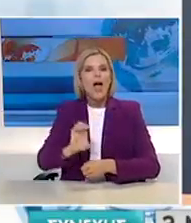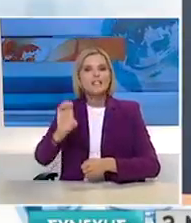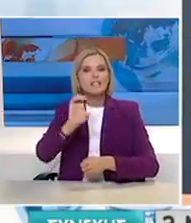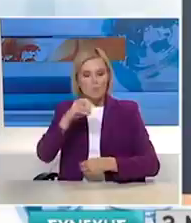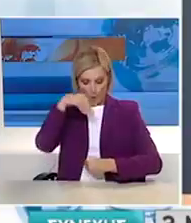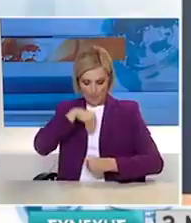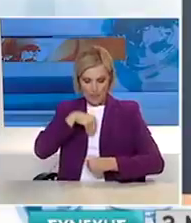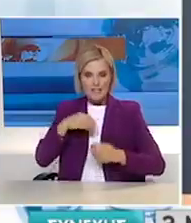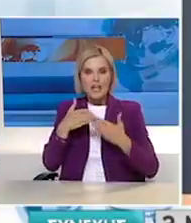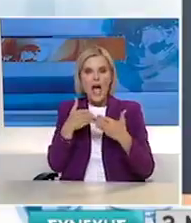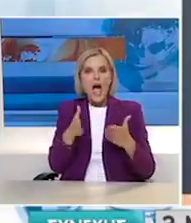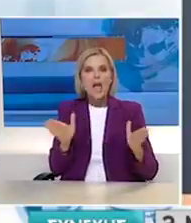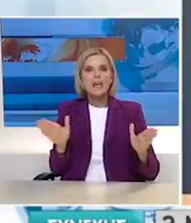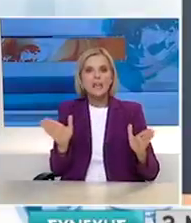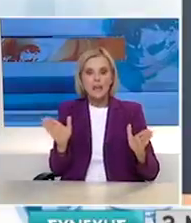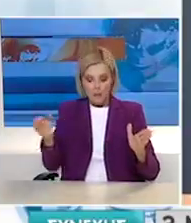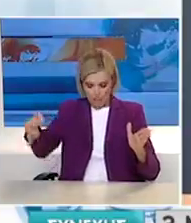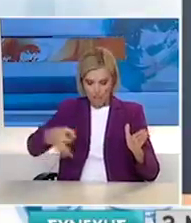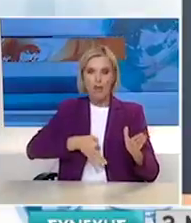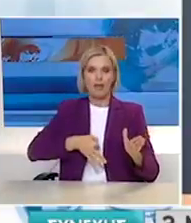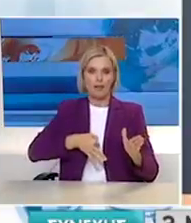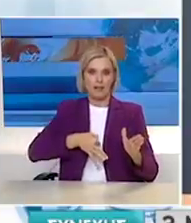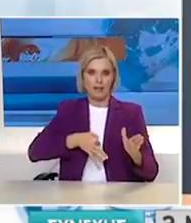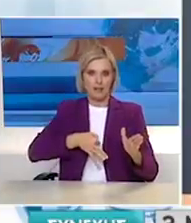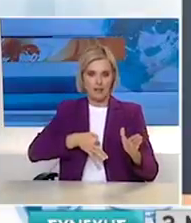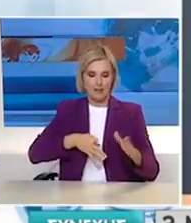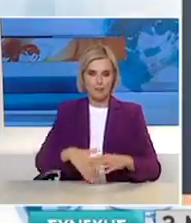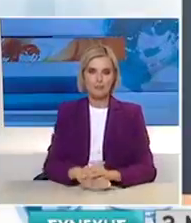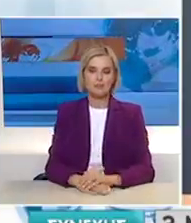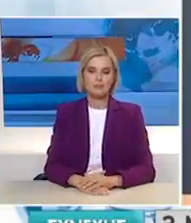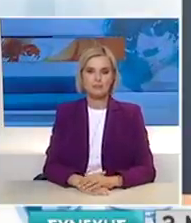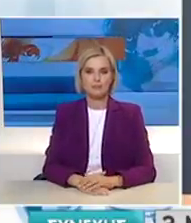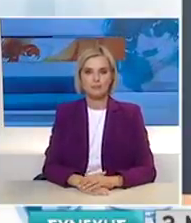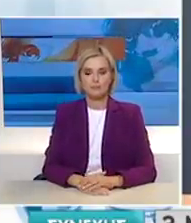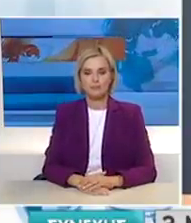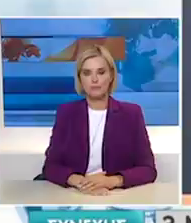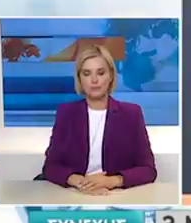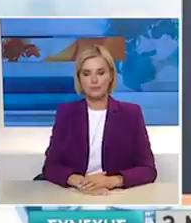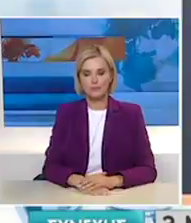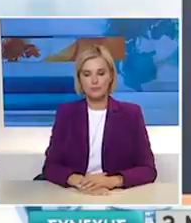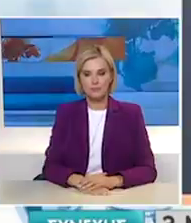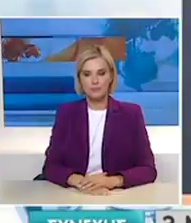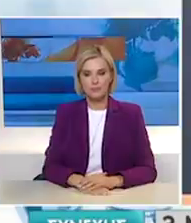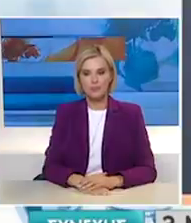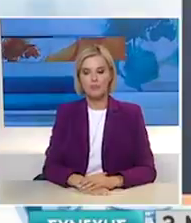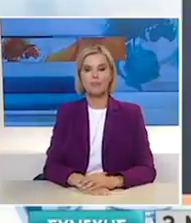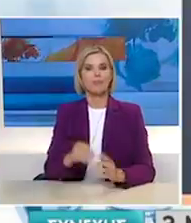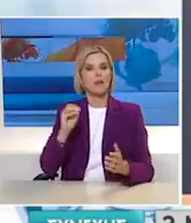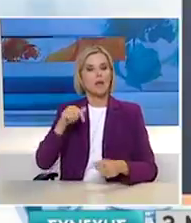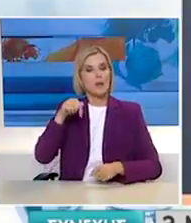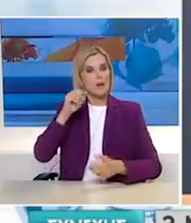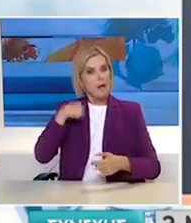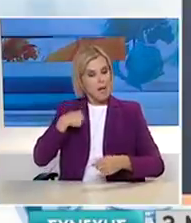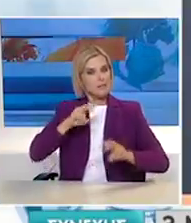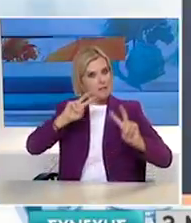οργανισμού για να μπει ο ιός στο σώμα μας. Έχει σχέση με το αμέσως επόμενο επιστημονικό εύρημα που θα